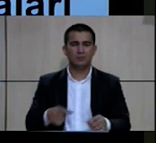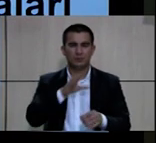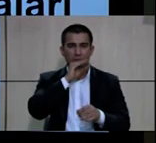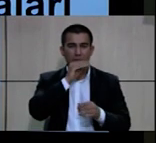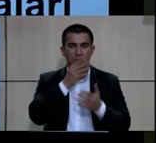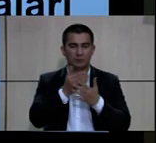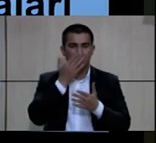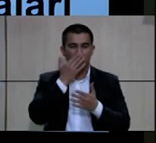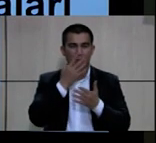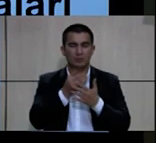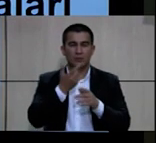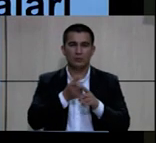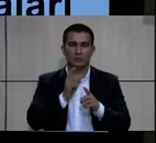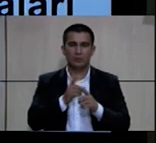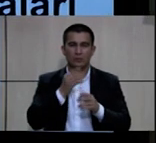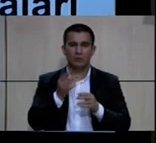O'rdakburunning tanasining uzunligi